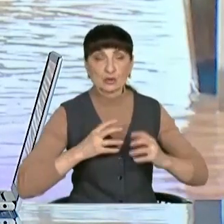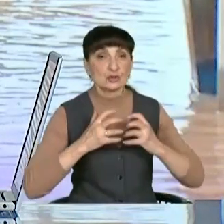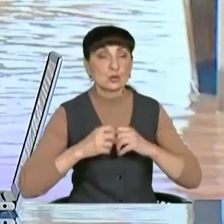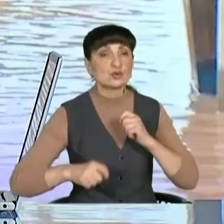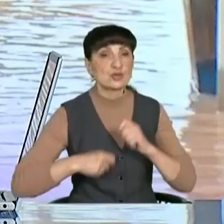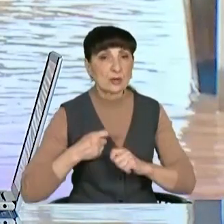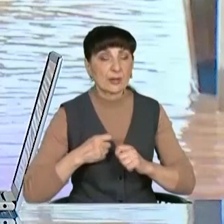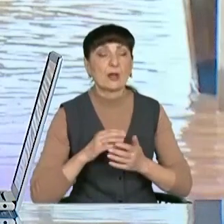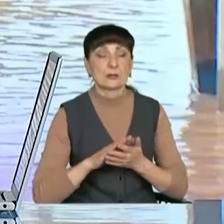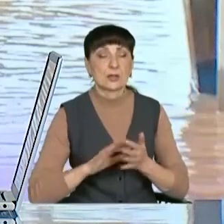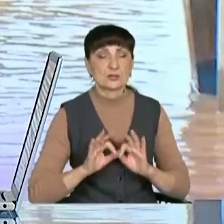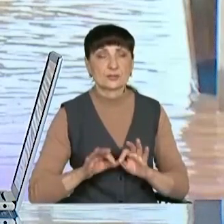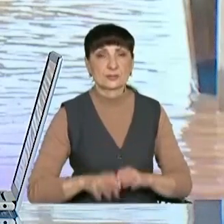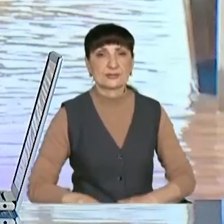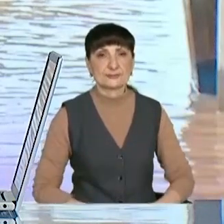ущерба, расскажет Дина Алибекова.